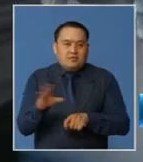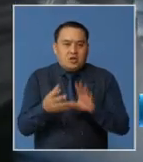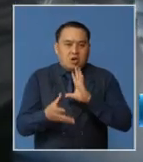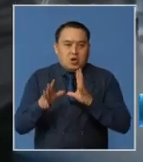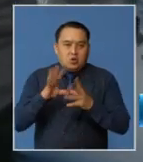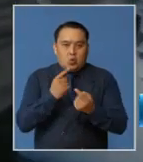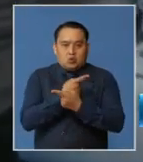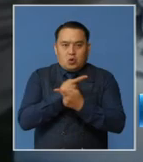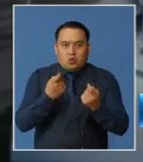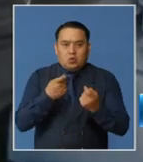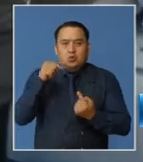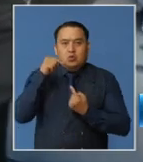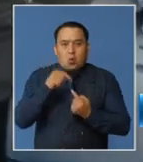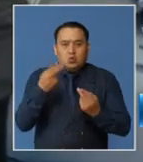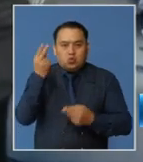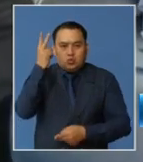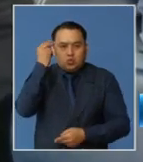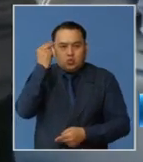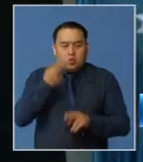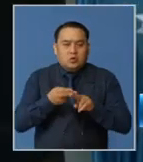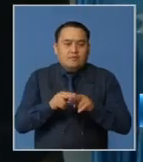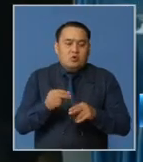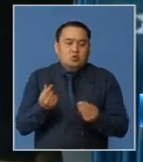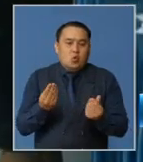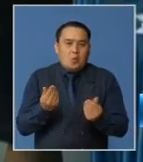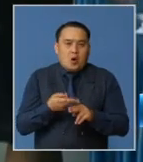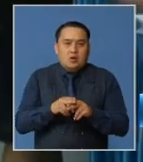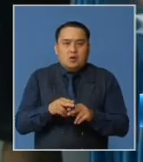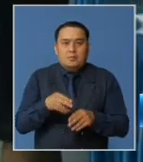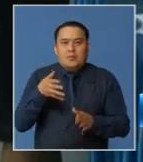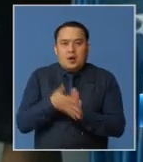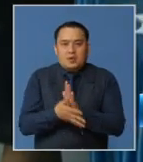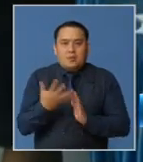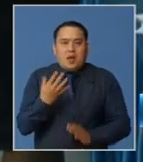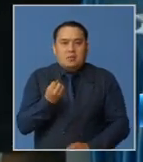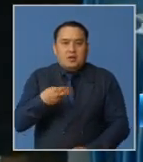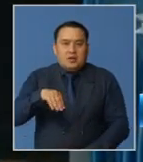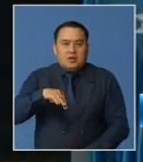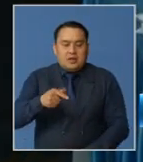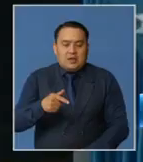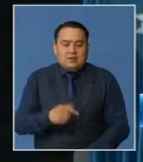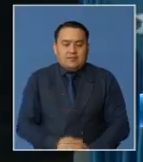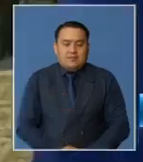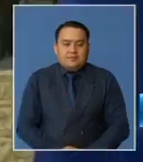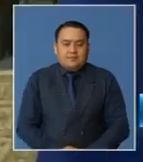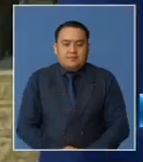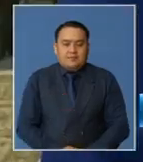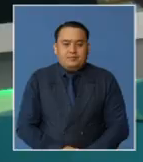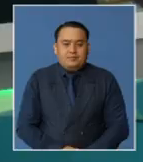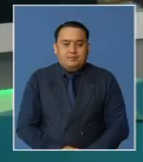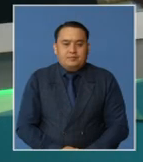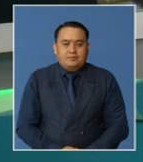которой сообщат точную сумму. Напомним, на прошлые президентские выборы ЦИК потратила около 5 миллиардов тенге.